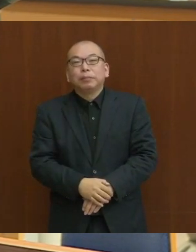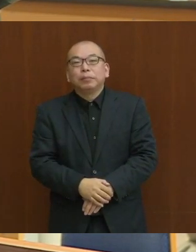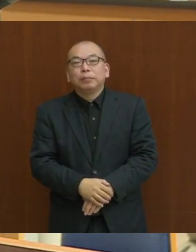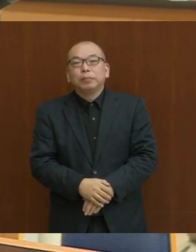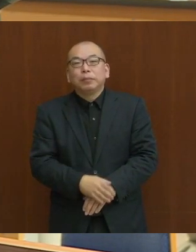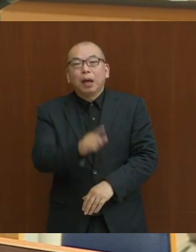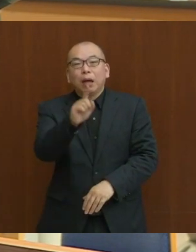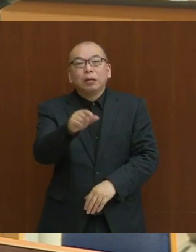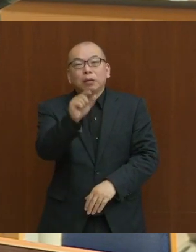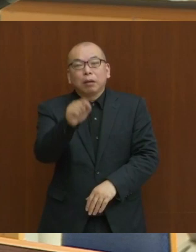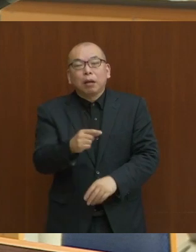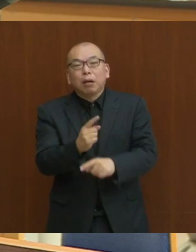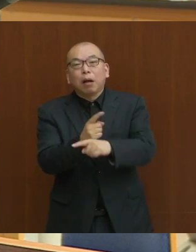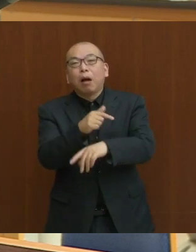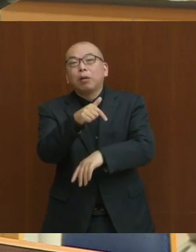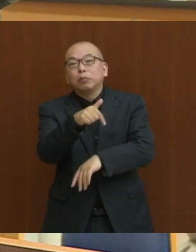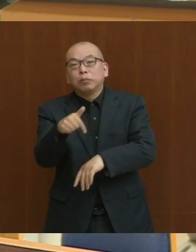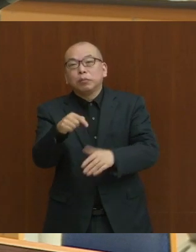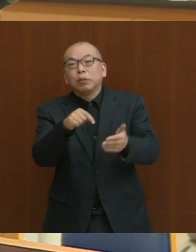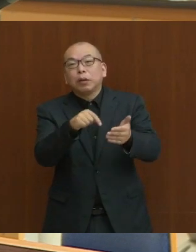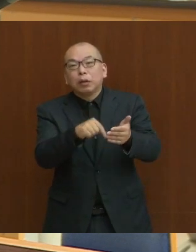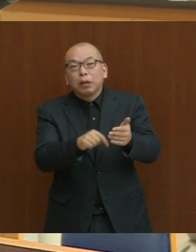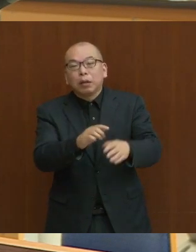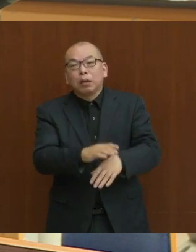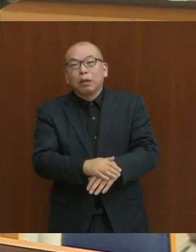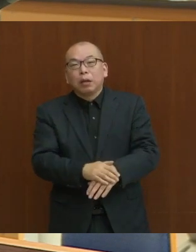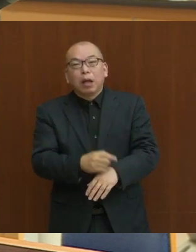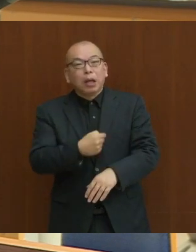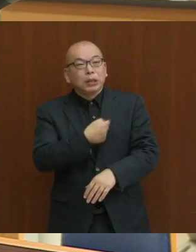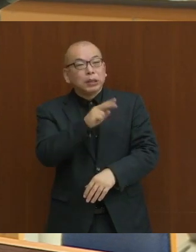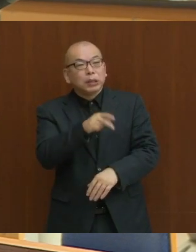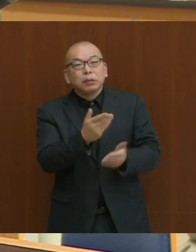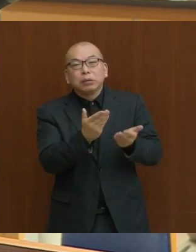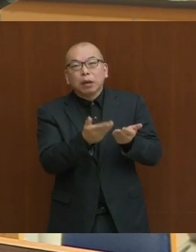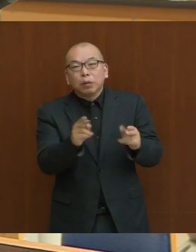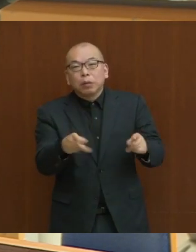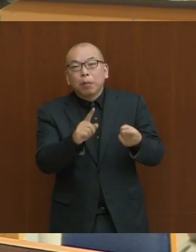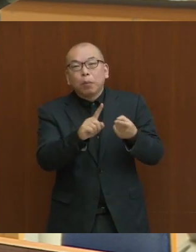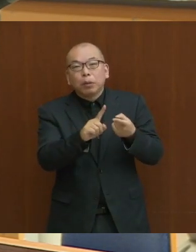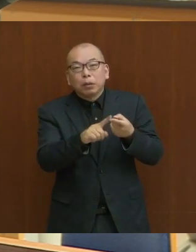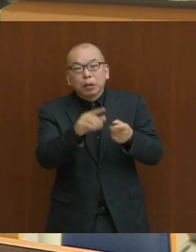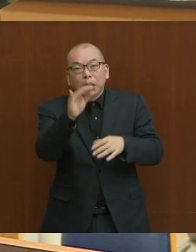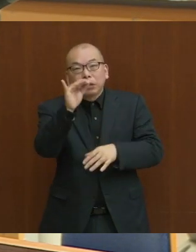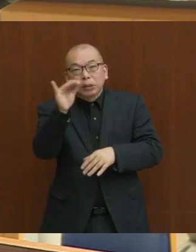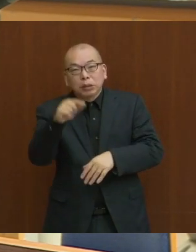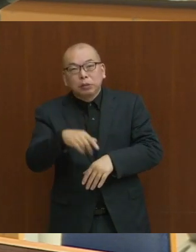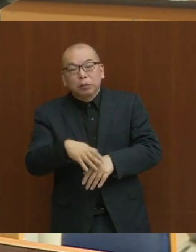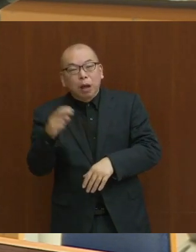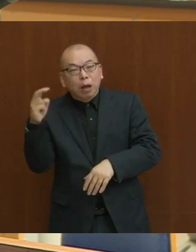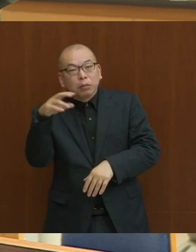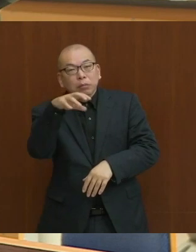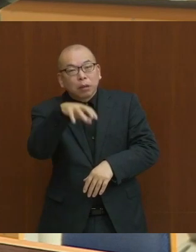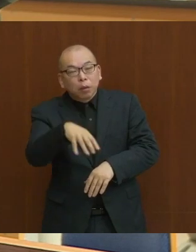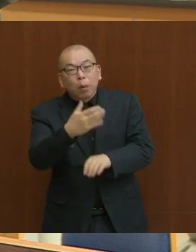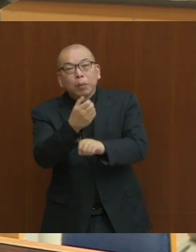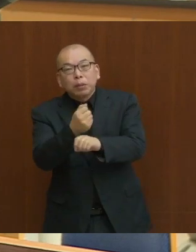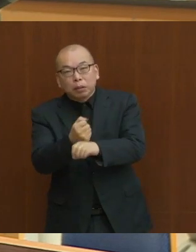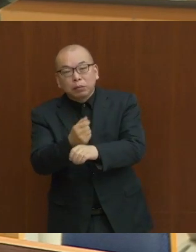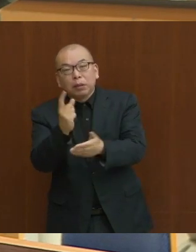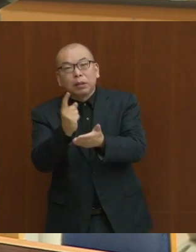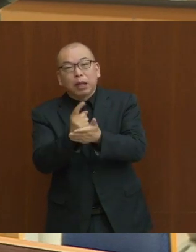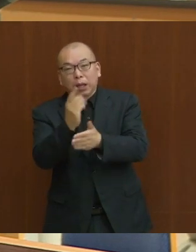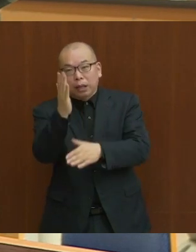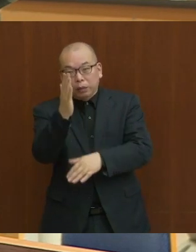人間科学部での学びでは、心理学の専門的な知識、視点を身につけるだけではな